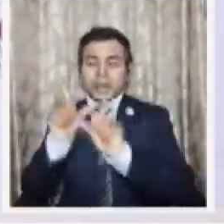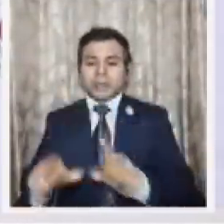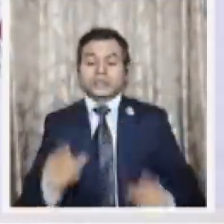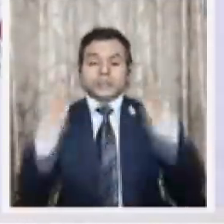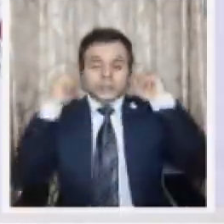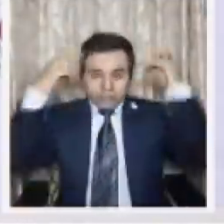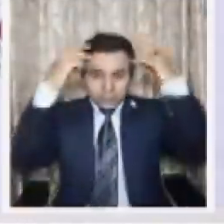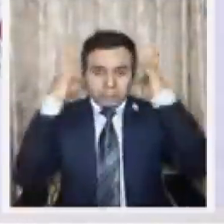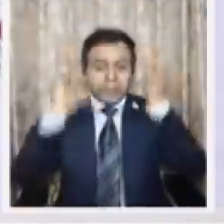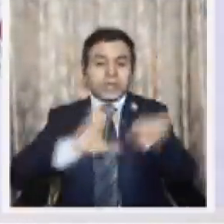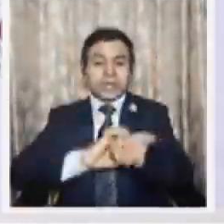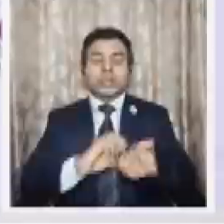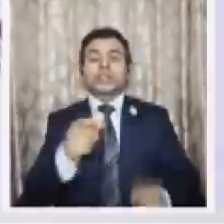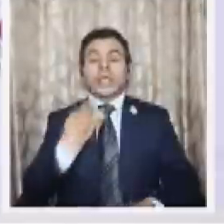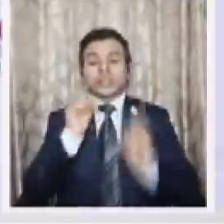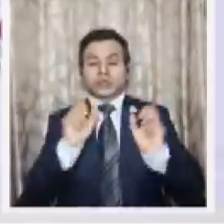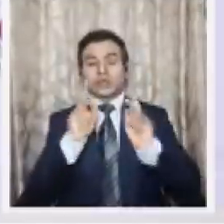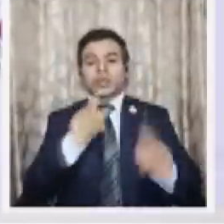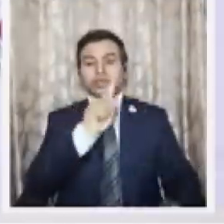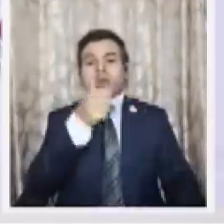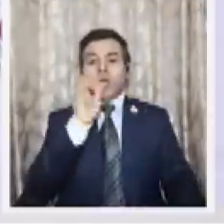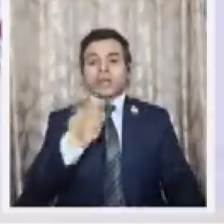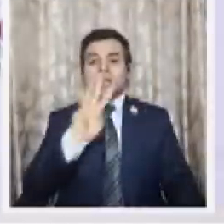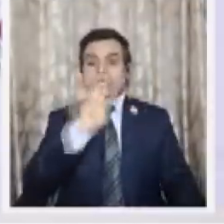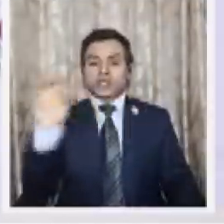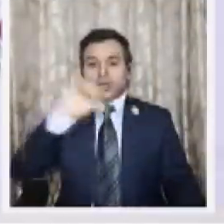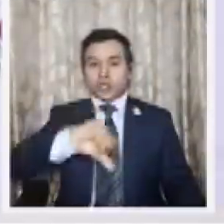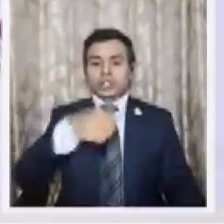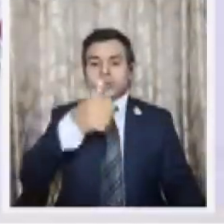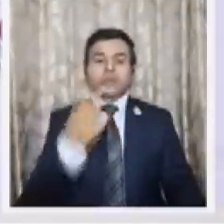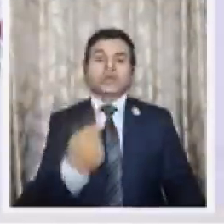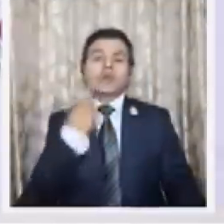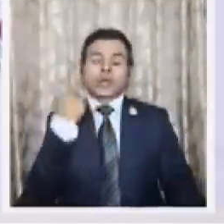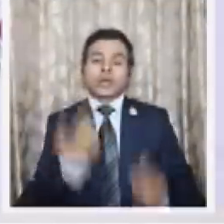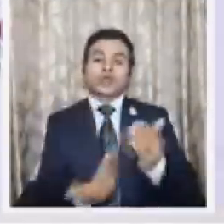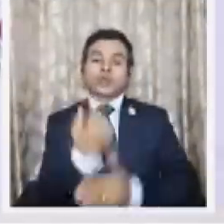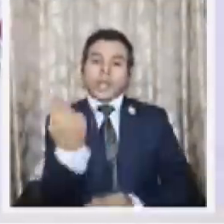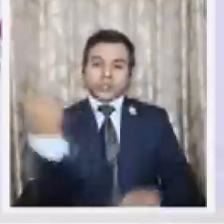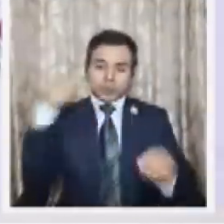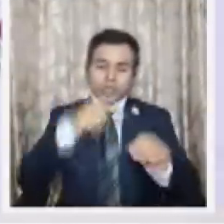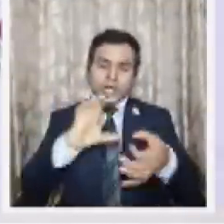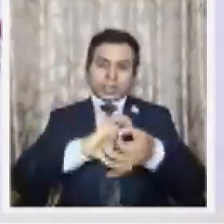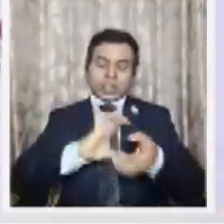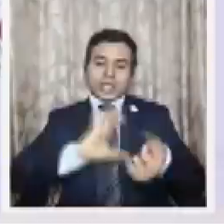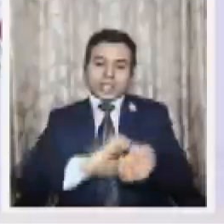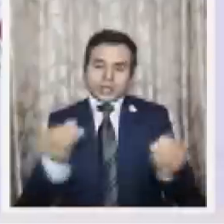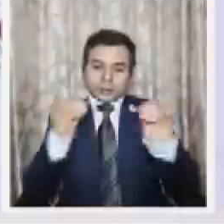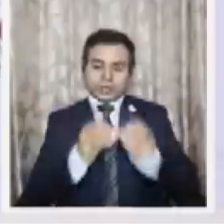24 ঘন্টায় যুক্ত হয়েছে নতুন 1 জন। স্বেচ্ছাভিত্তিতে সেবা দিয়ে যাচ্ছেন 4,217 জন চিকিৎসক।